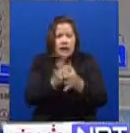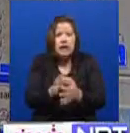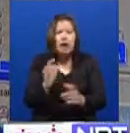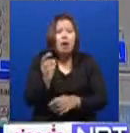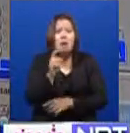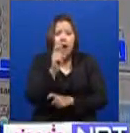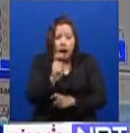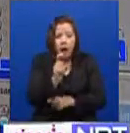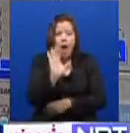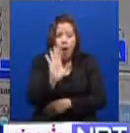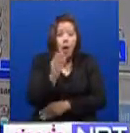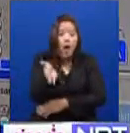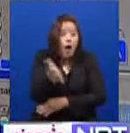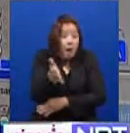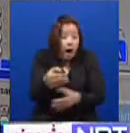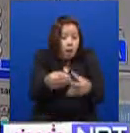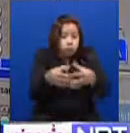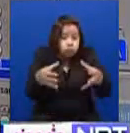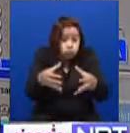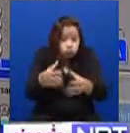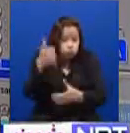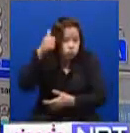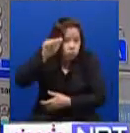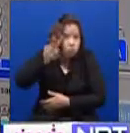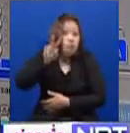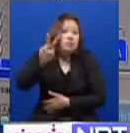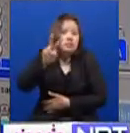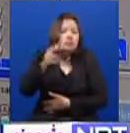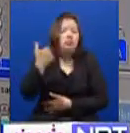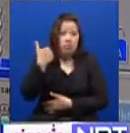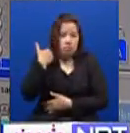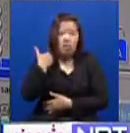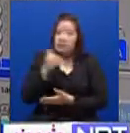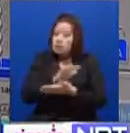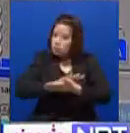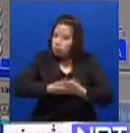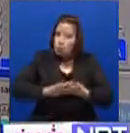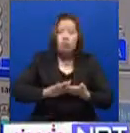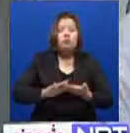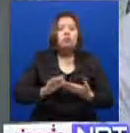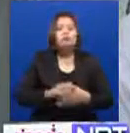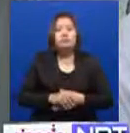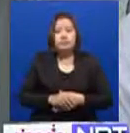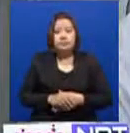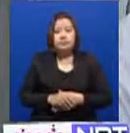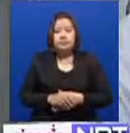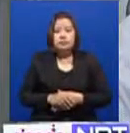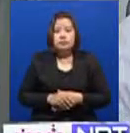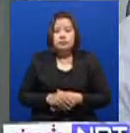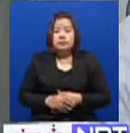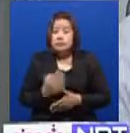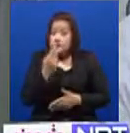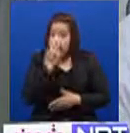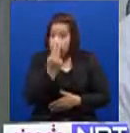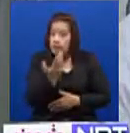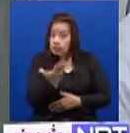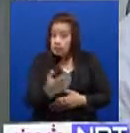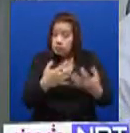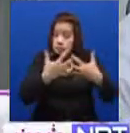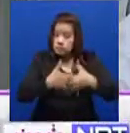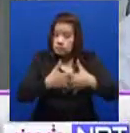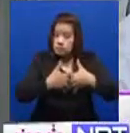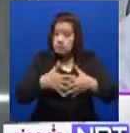ของปลาปักกระเป้าโดยใช้เวลา2วันในการตรวจทั้งกระบวนการ เครื่อง LC-MS นี่เป็นเครื่อง